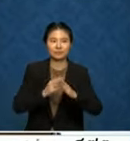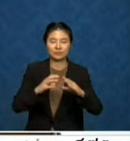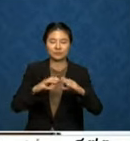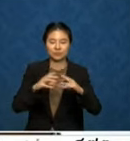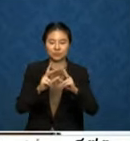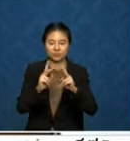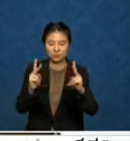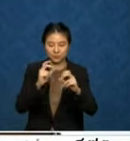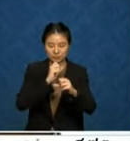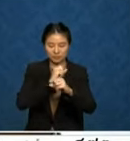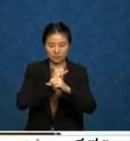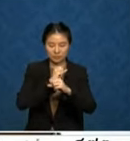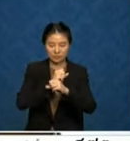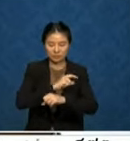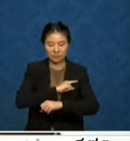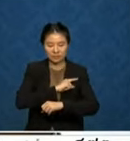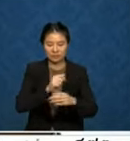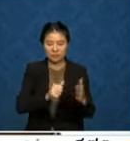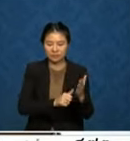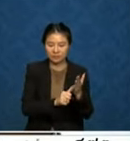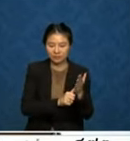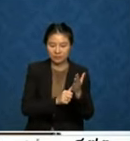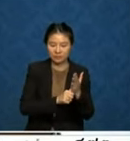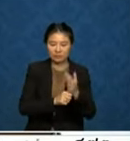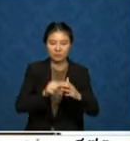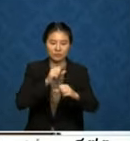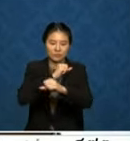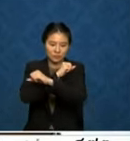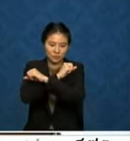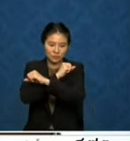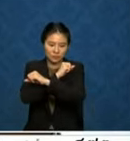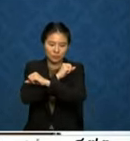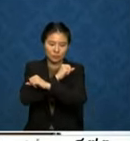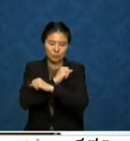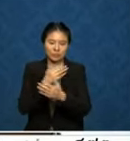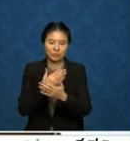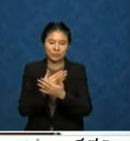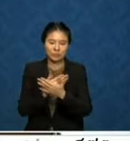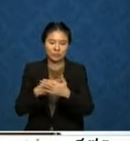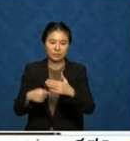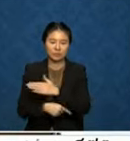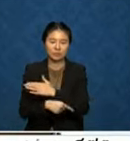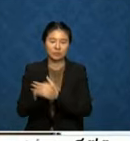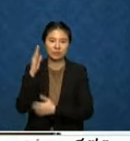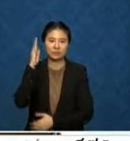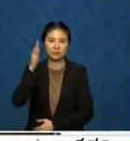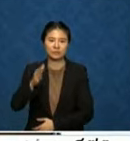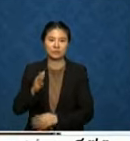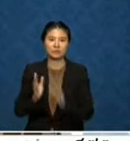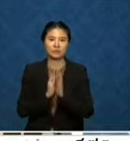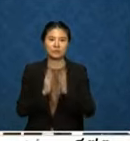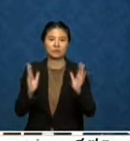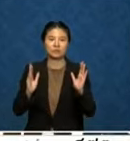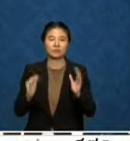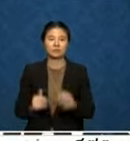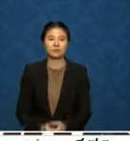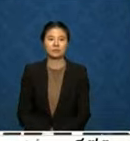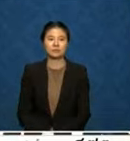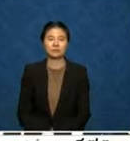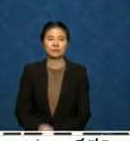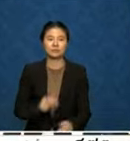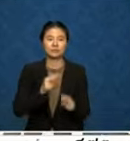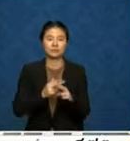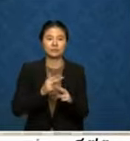วิสามัญเพื่อหาทางป้องกันและแก้ไขต่อไปครับขอบพระคุณครับ ต่อไปครับท่านภคม